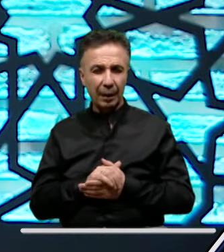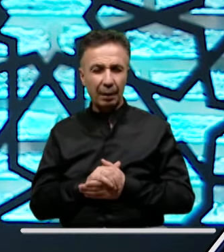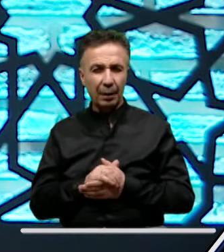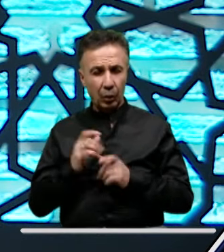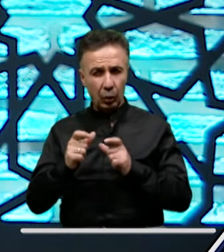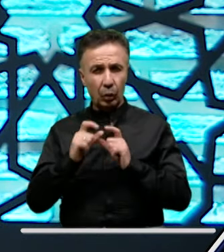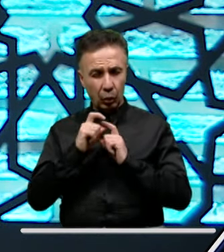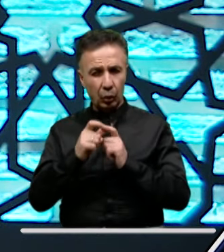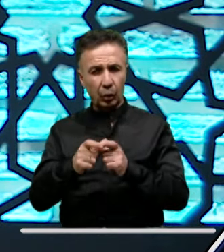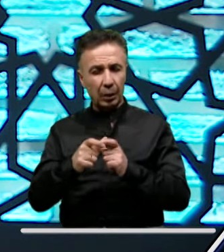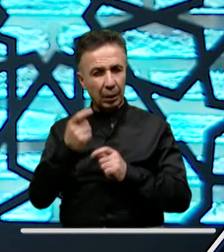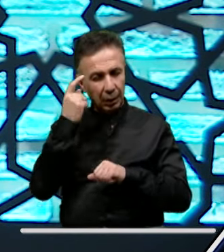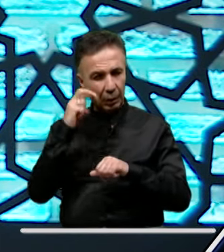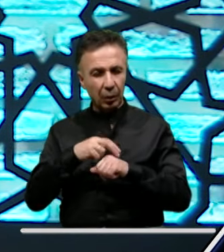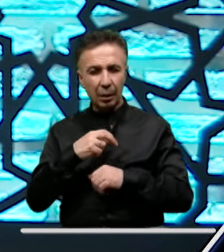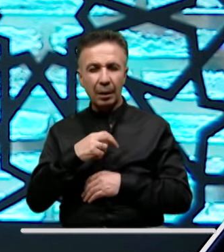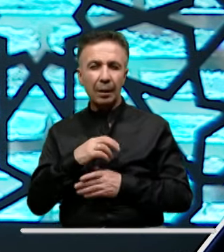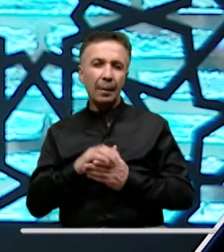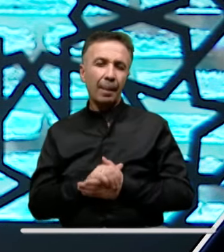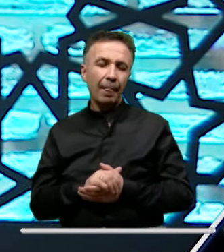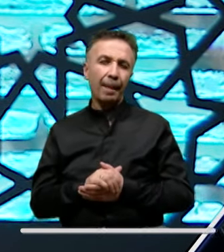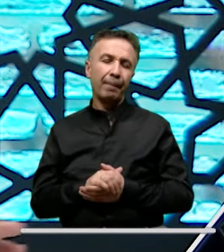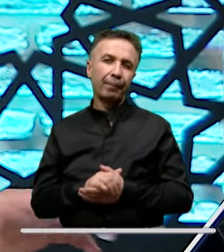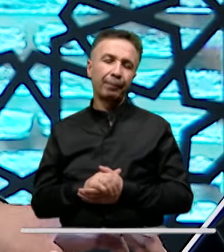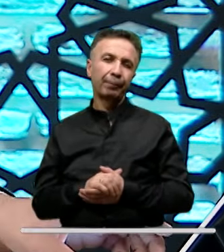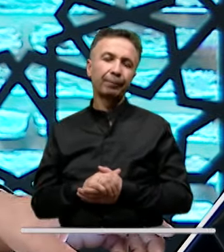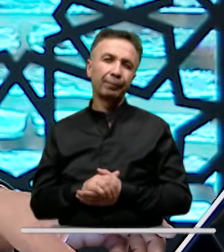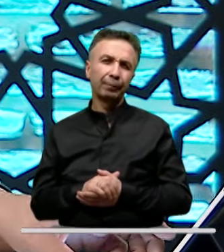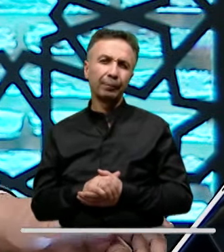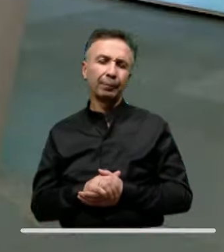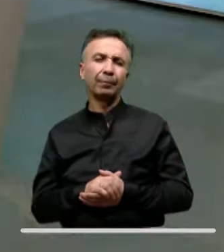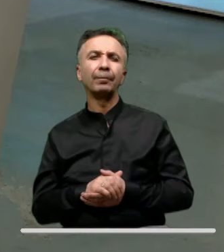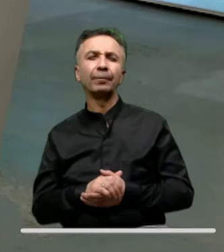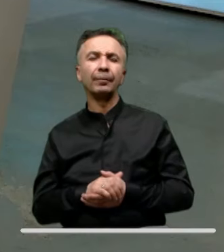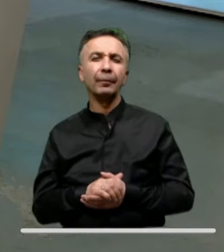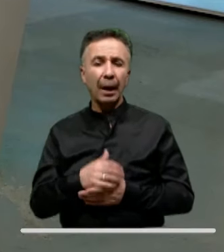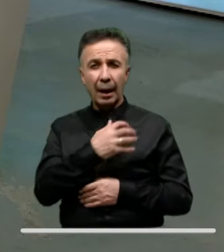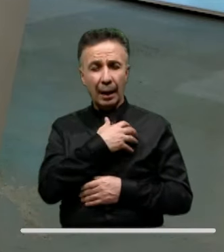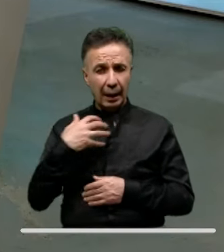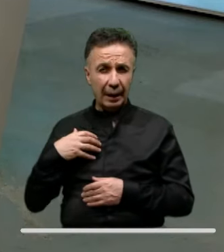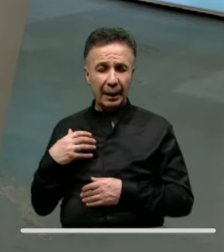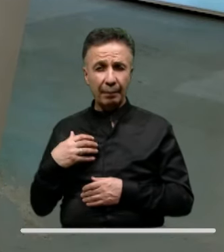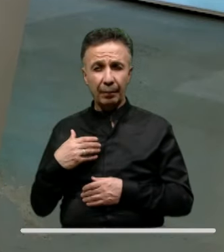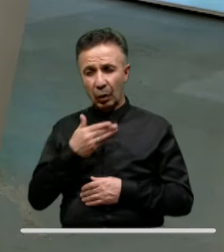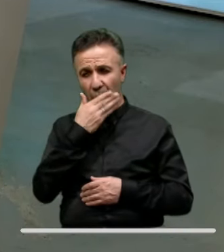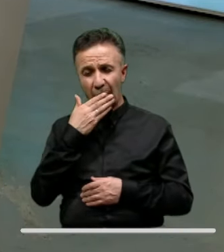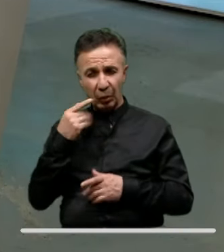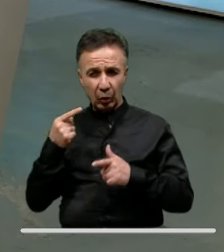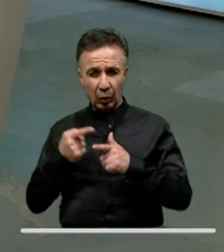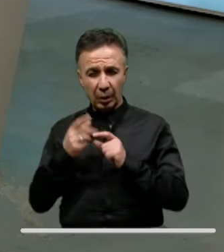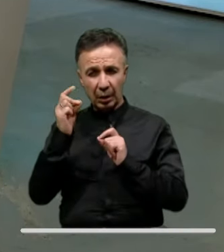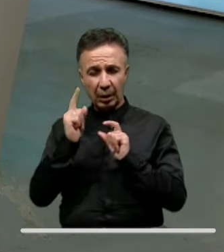hatırlatıyorlar. Zeynep Hanım'ın annesi adına sorduğu soruda şöyle bir detay vardı. Annem fidyesini